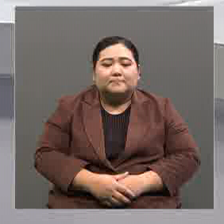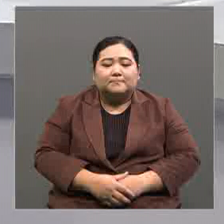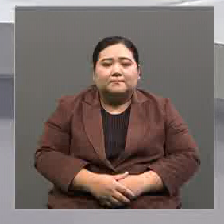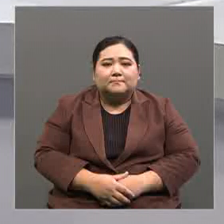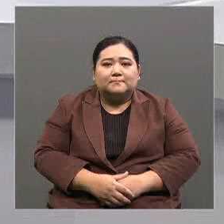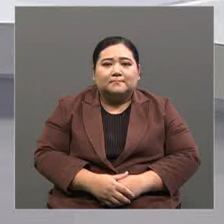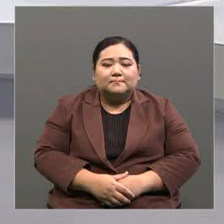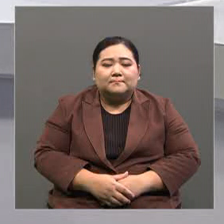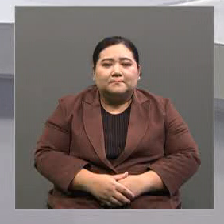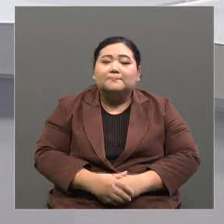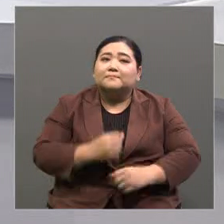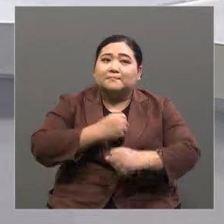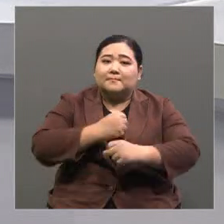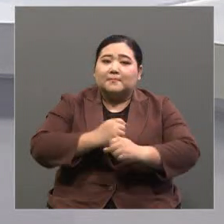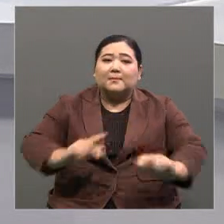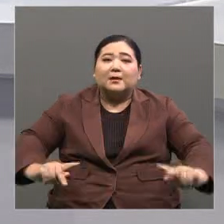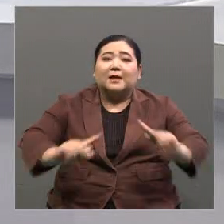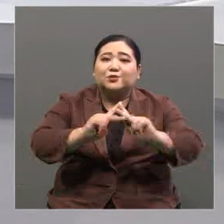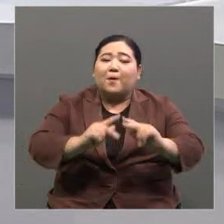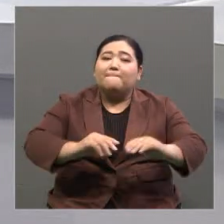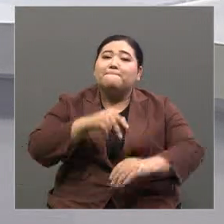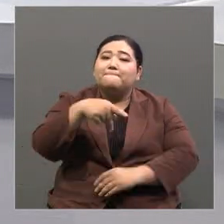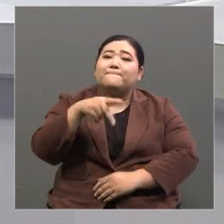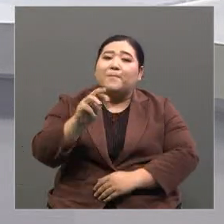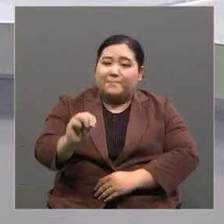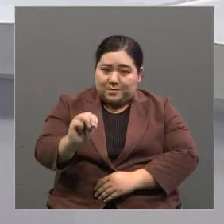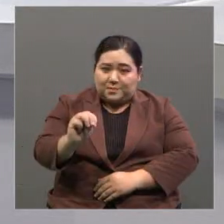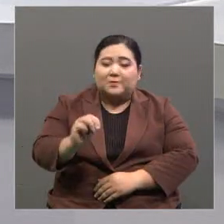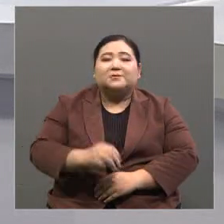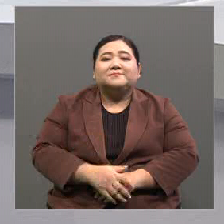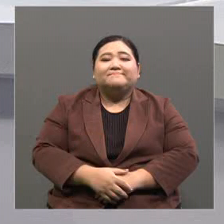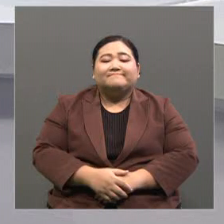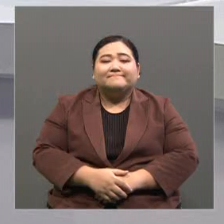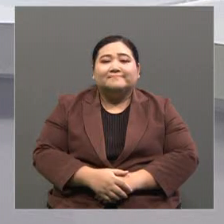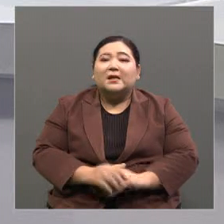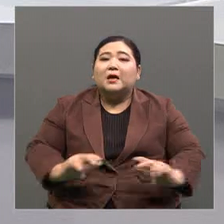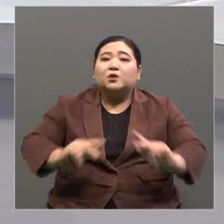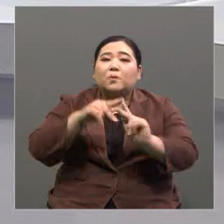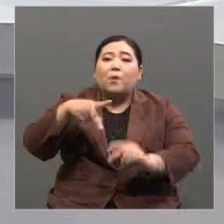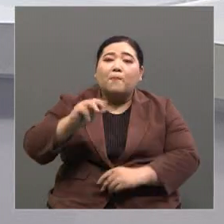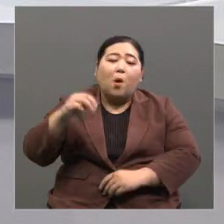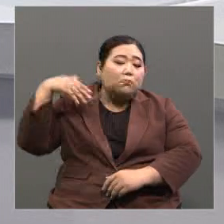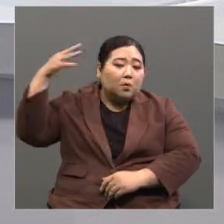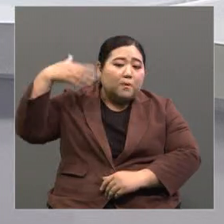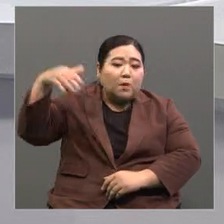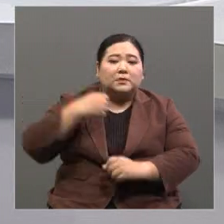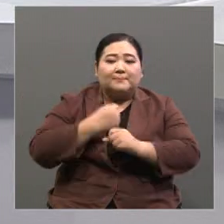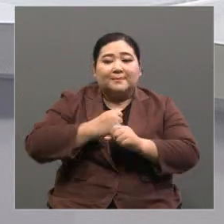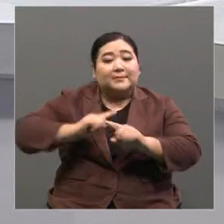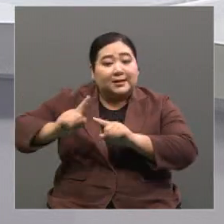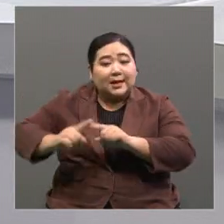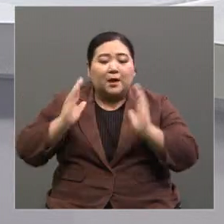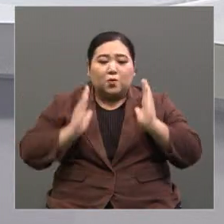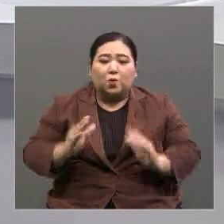การขับเคลื่อนการทำงานของกระทรวงการพัฒนาสังคมและความมั่นคงของมนุษย์ได้ว่าพอมอกับที่ผ่านมานั้นก็มีอาสาสมัคร